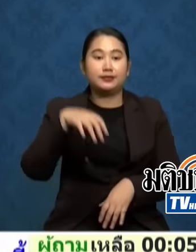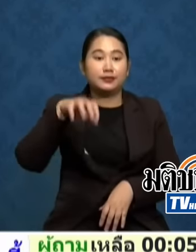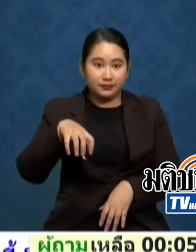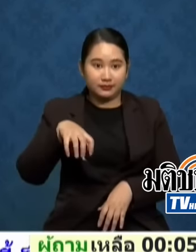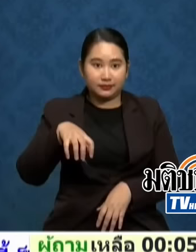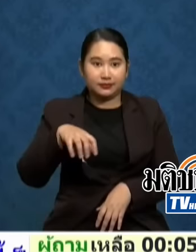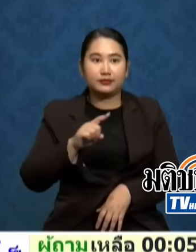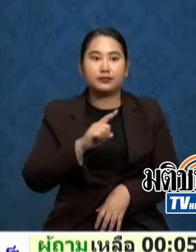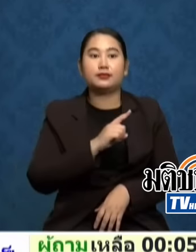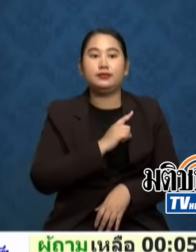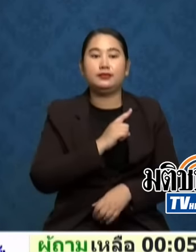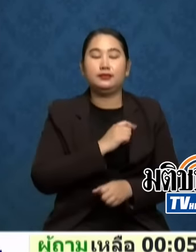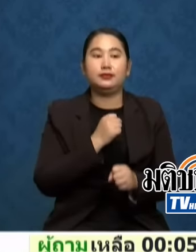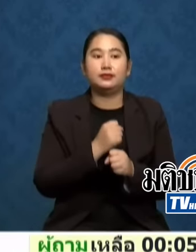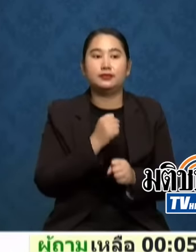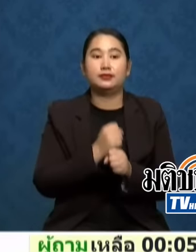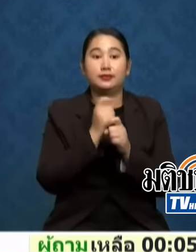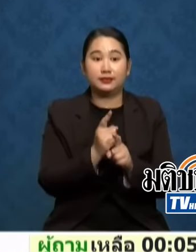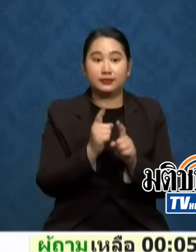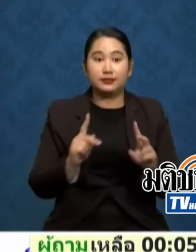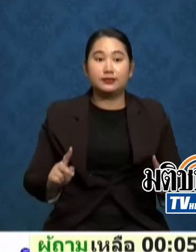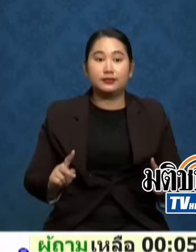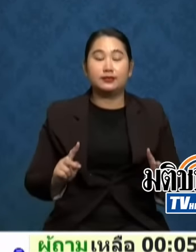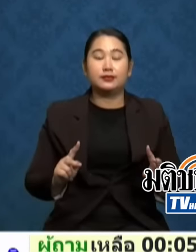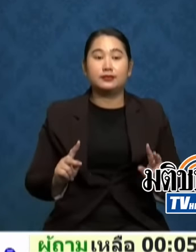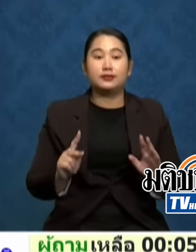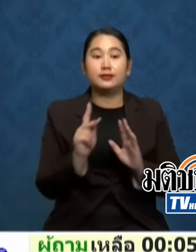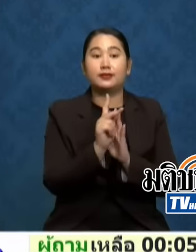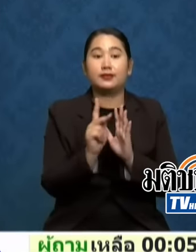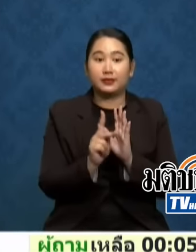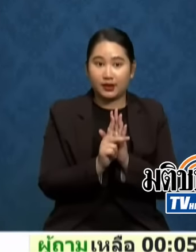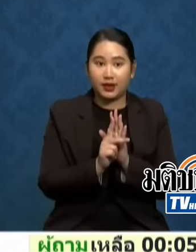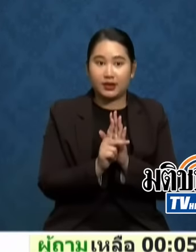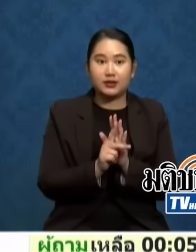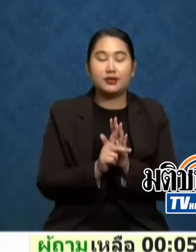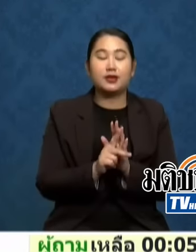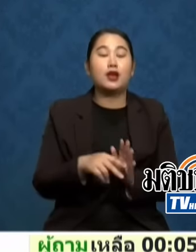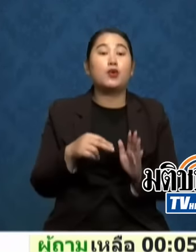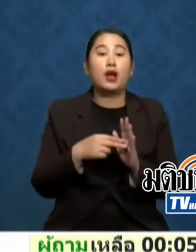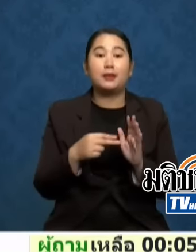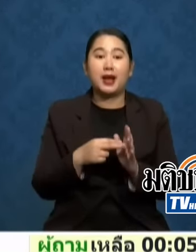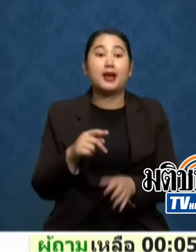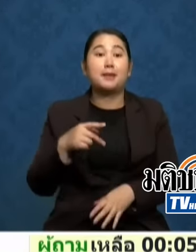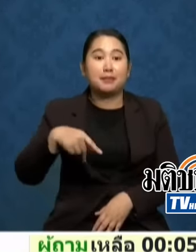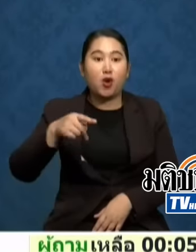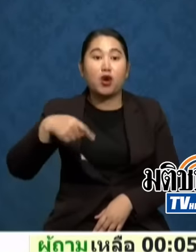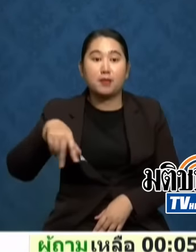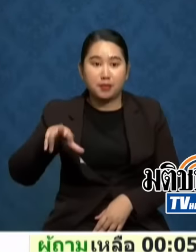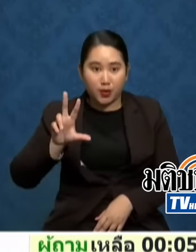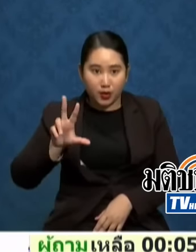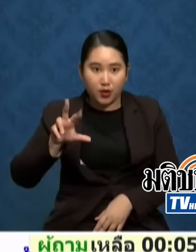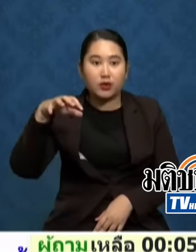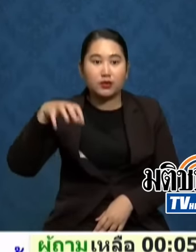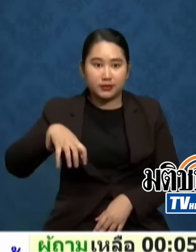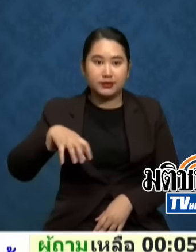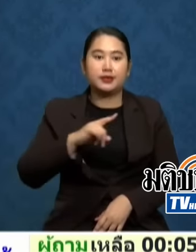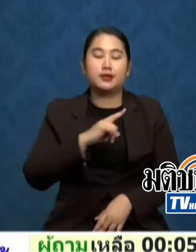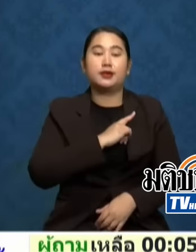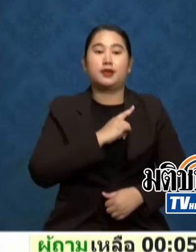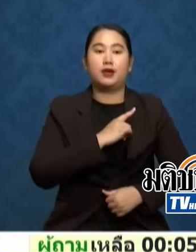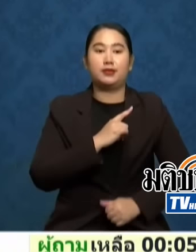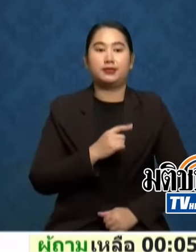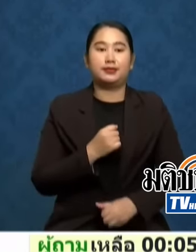านที่ทำหน้าที่ตามกฎหมายคือกรมป้องกันและบรรเทาสาธารณภัยนะครับซึ่งเป็น เรื่อง